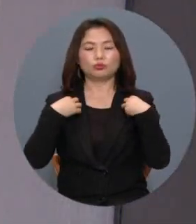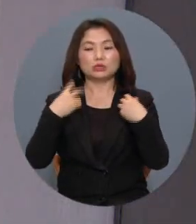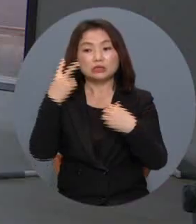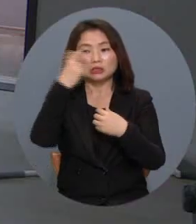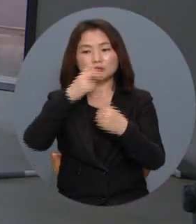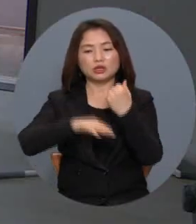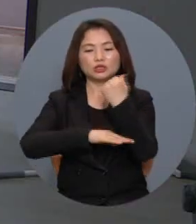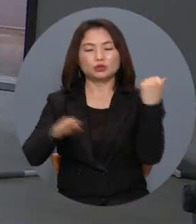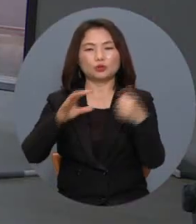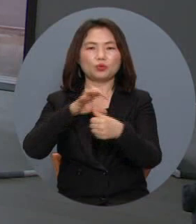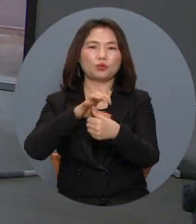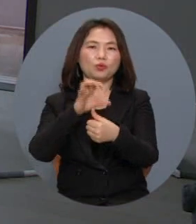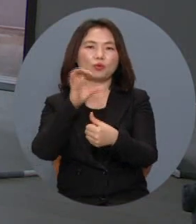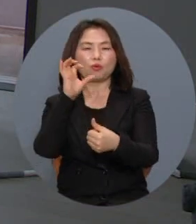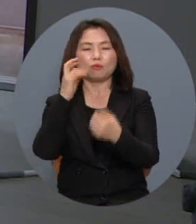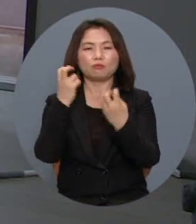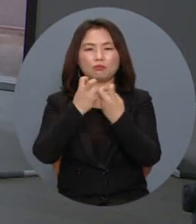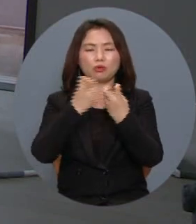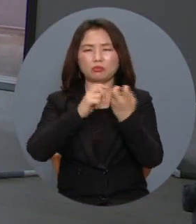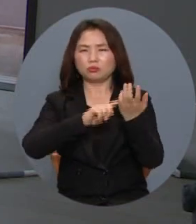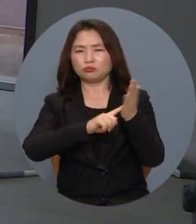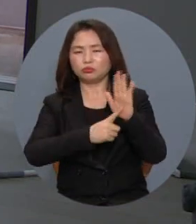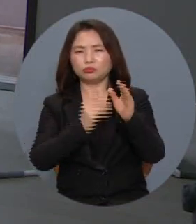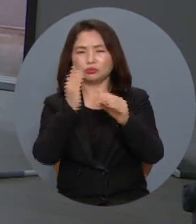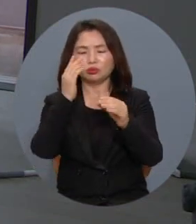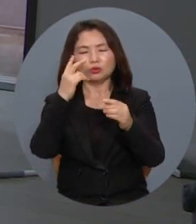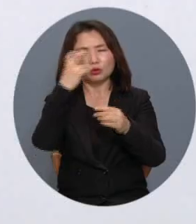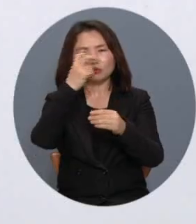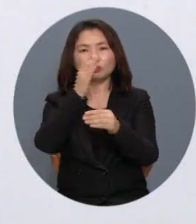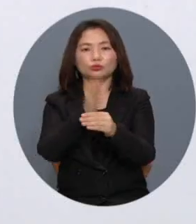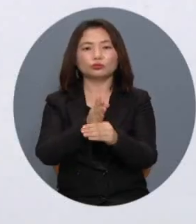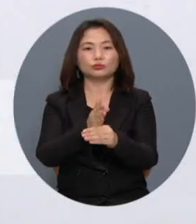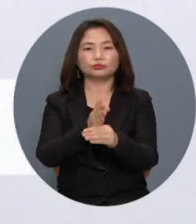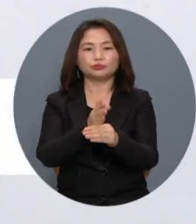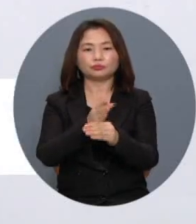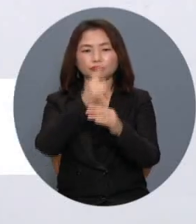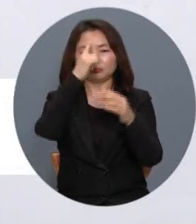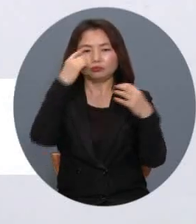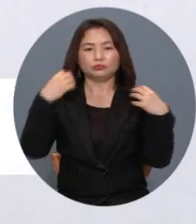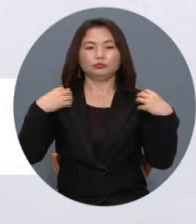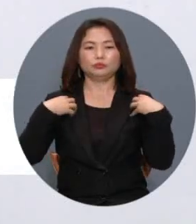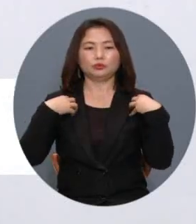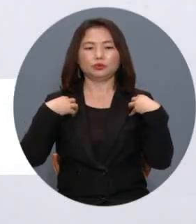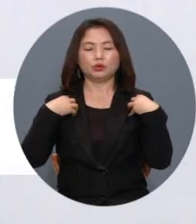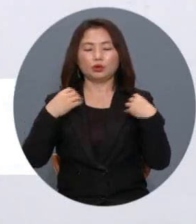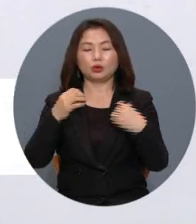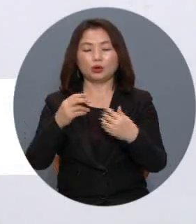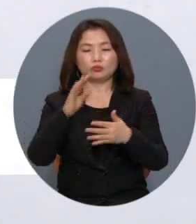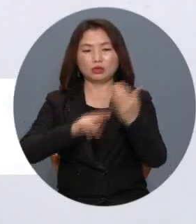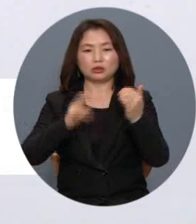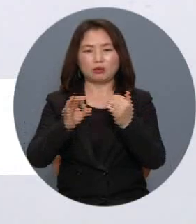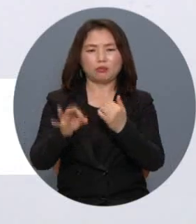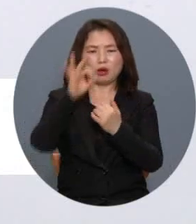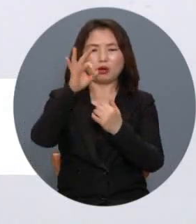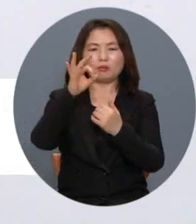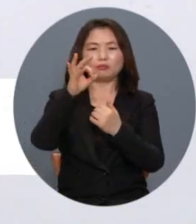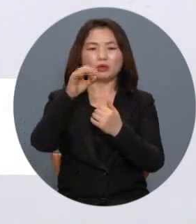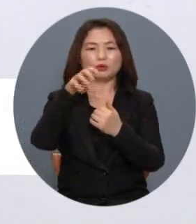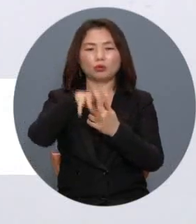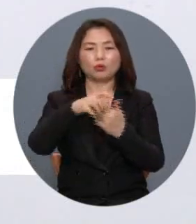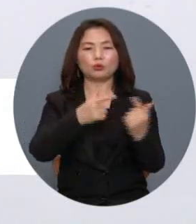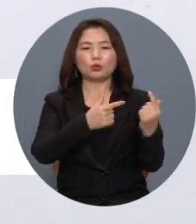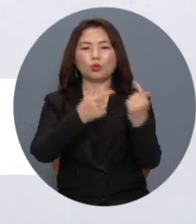심사 기준을 완화하는 방안을 검토하고 있기 때문입니다. 정부에서 이 분양가, 고분양가 관리 지역에서